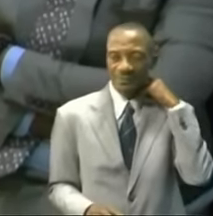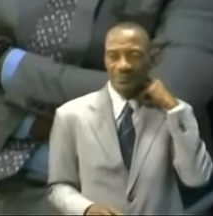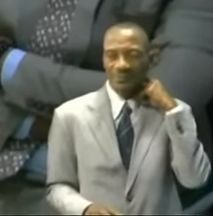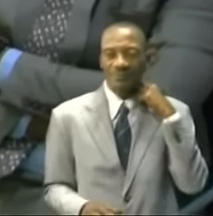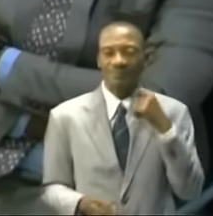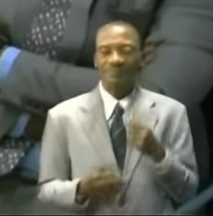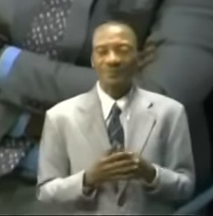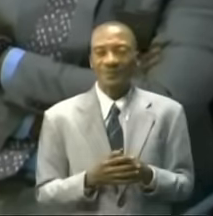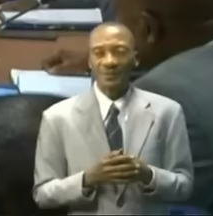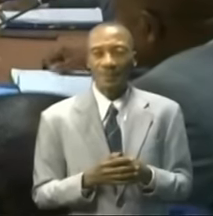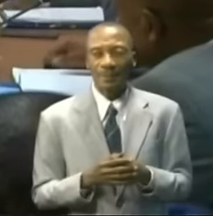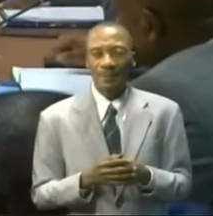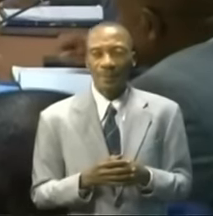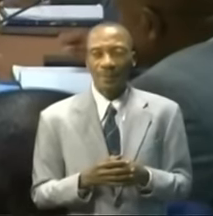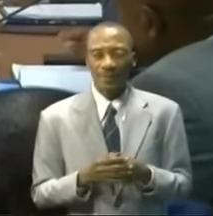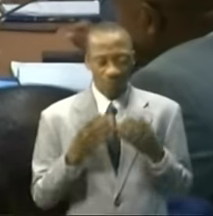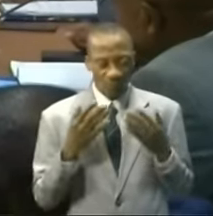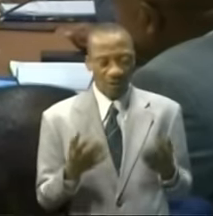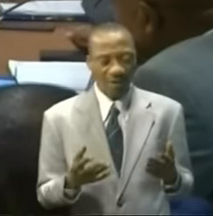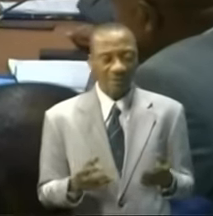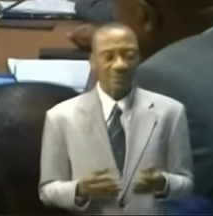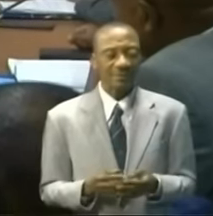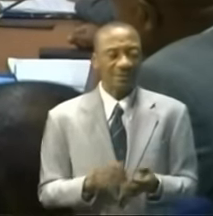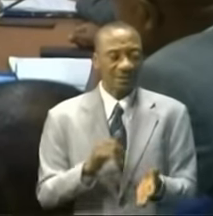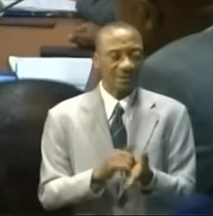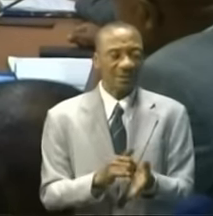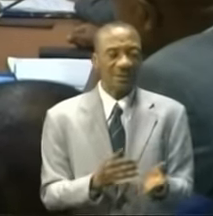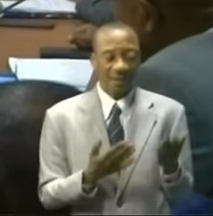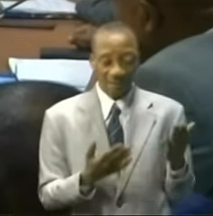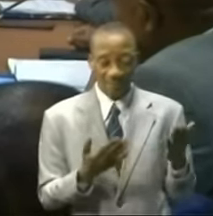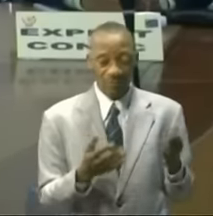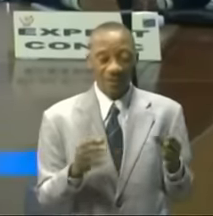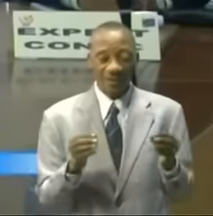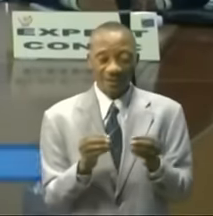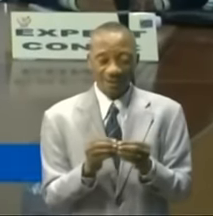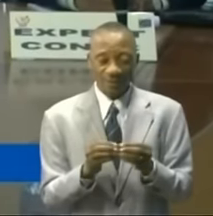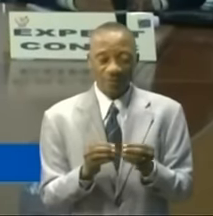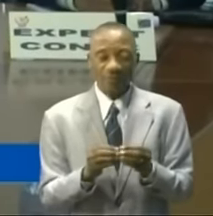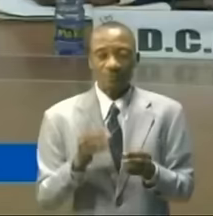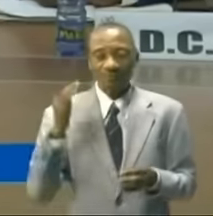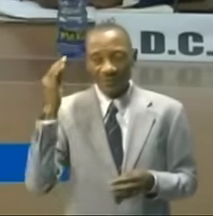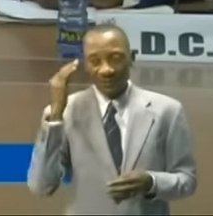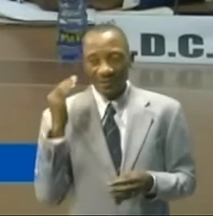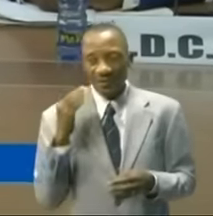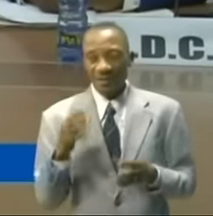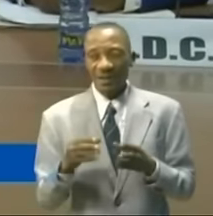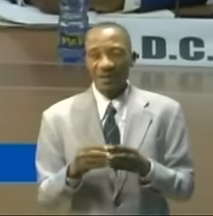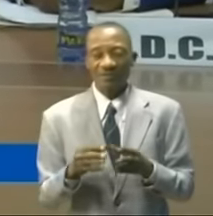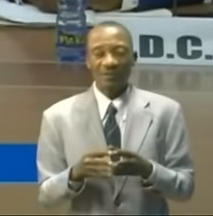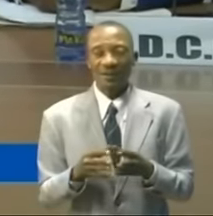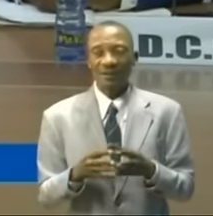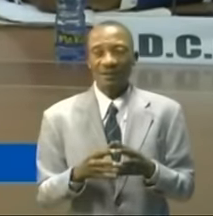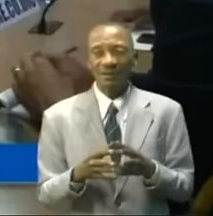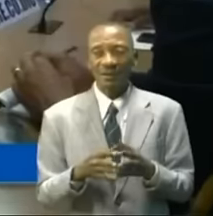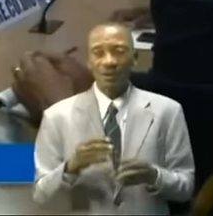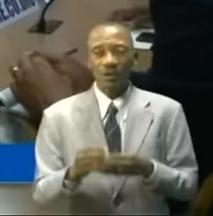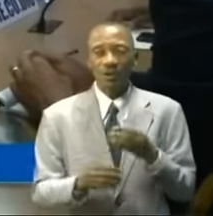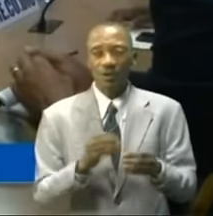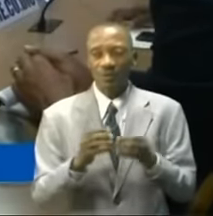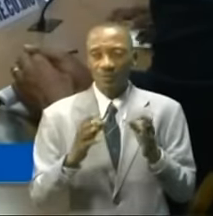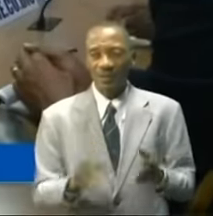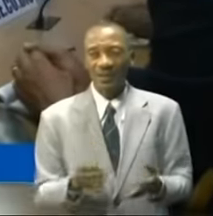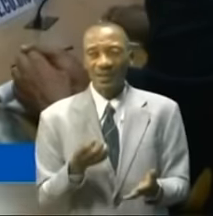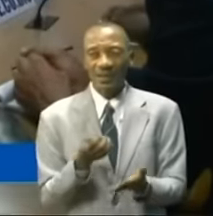œuvre de la loi portant protection des consommateurs congolais, un instrument juridique clé qui échappe aux défenseurs des droits